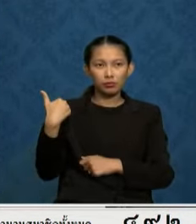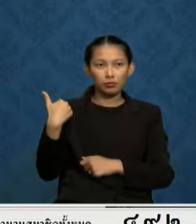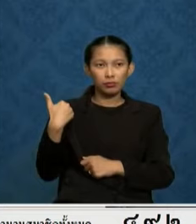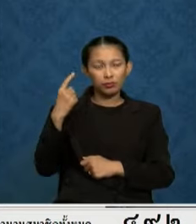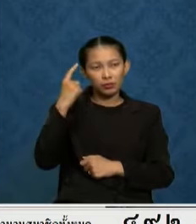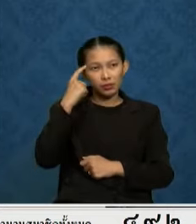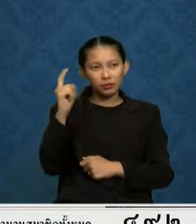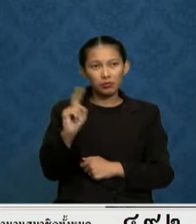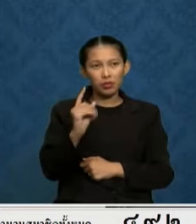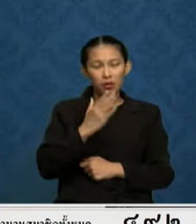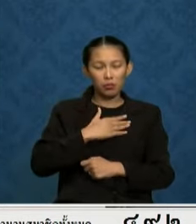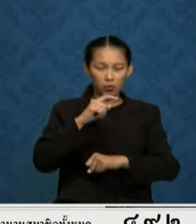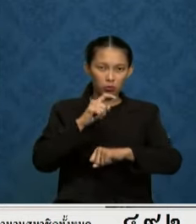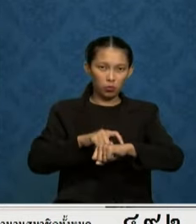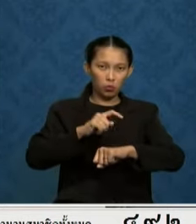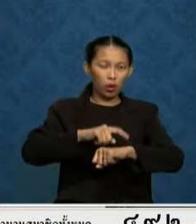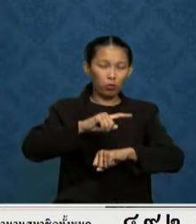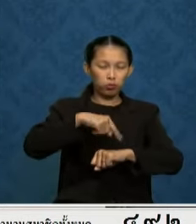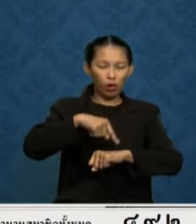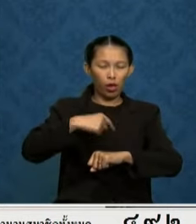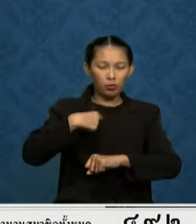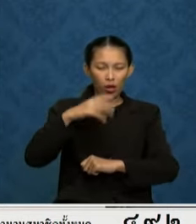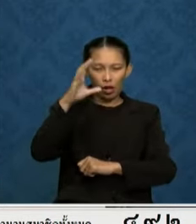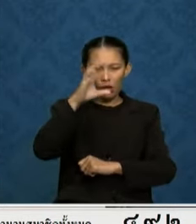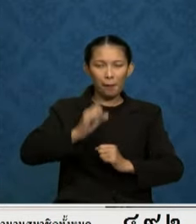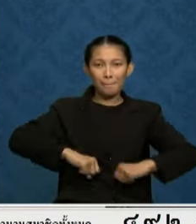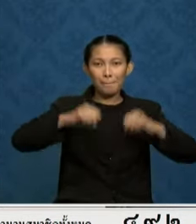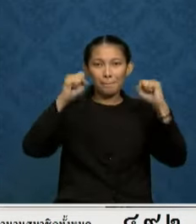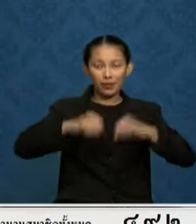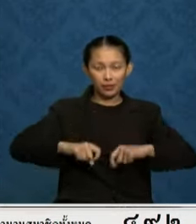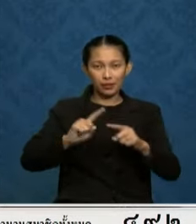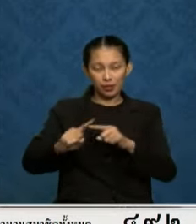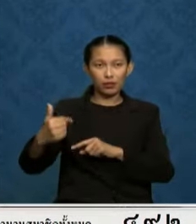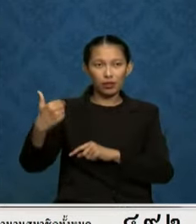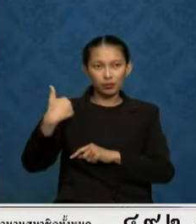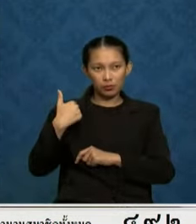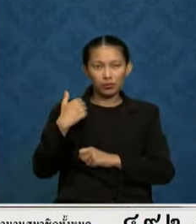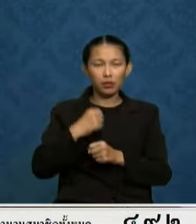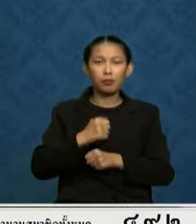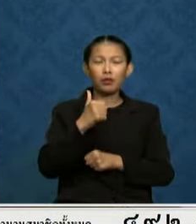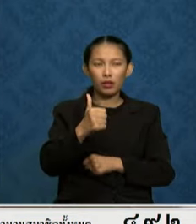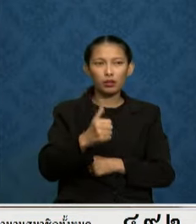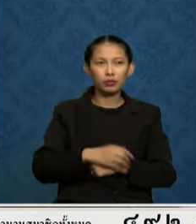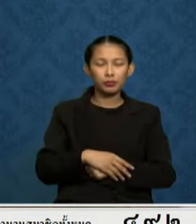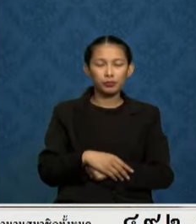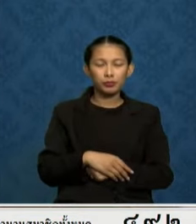ผมคิดว่าเรายัมีเวลาที่จะแวงหาฉัธามติในประเด็ี้ต่อไปได้อีก